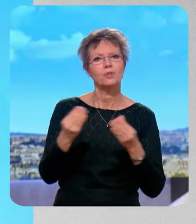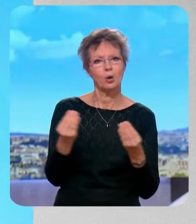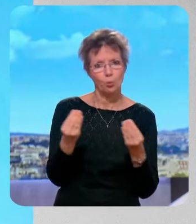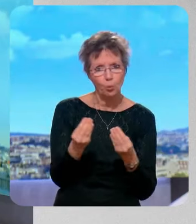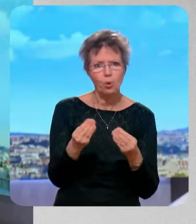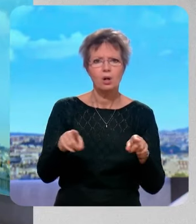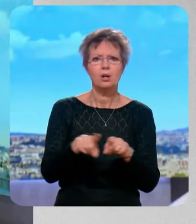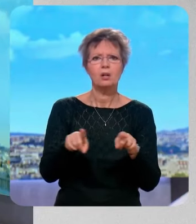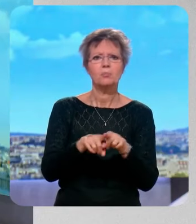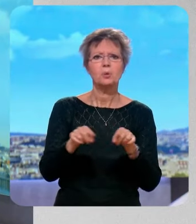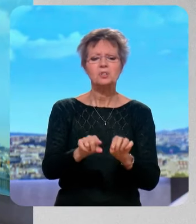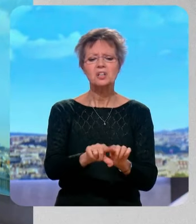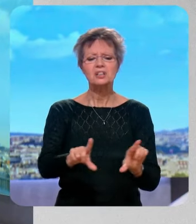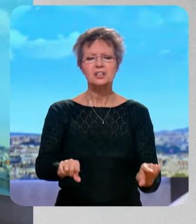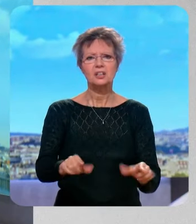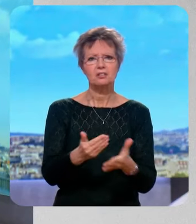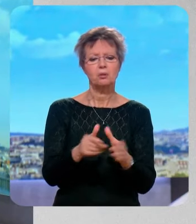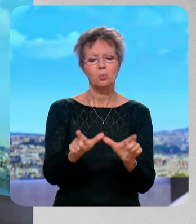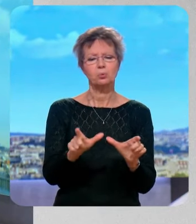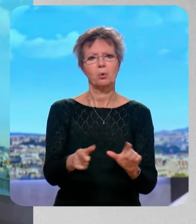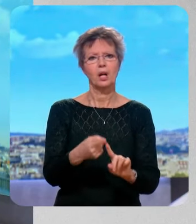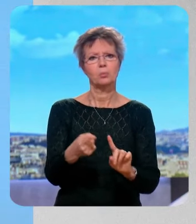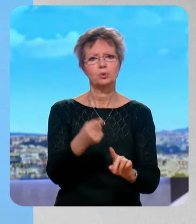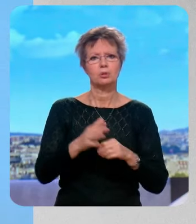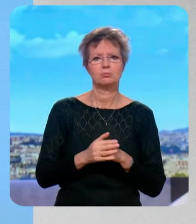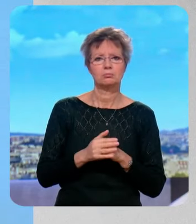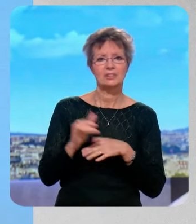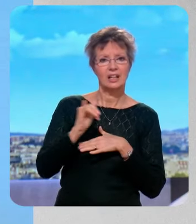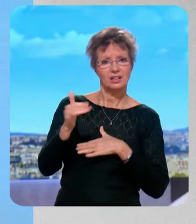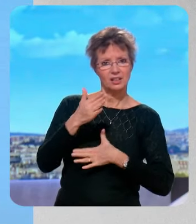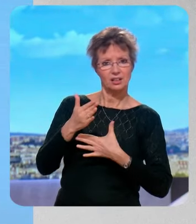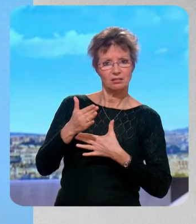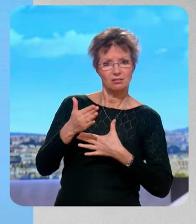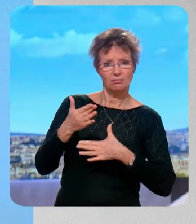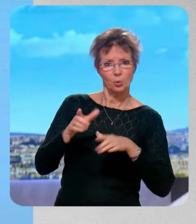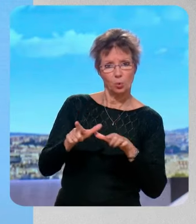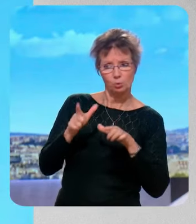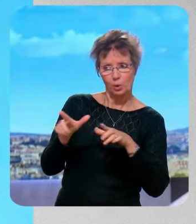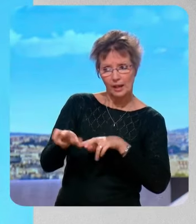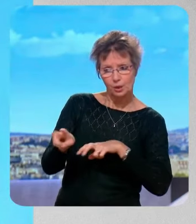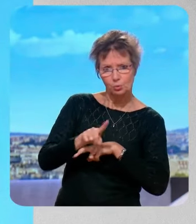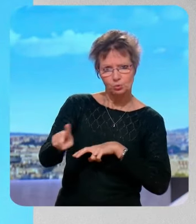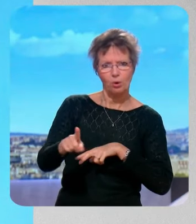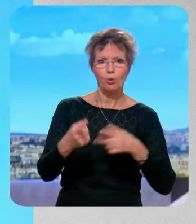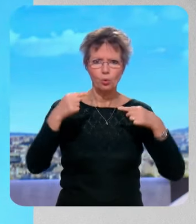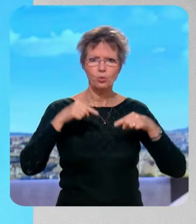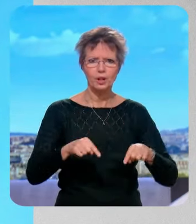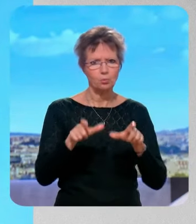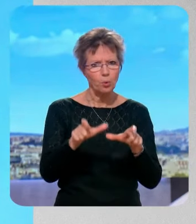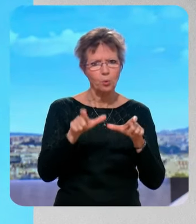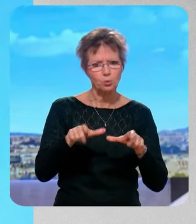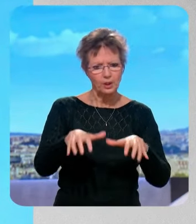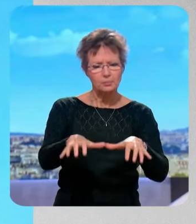provenance, c'est par rapport à l'étiquetage notamment, qu'il faut regarder les choses. – En tout cas, c pas aux agriculteurs de le faire eux-mêmes, c'est ce que vous dites ce matin. C le travail continu du gouvernement, et c'est le travail continu de nos